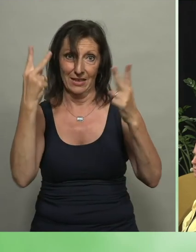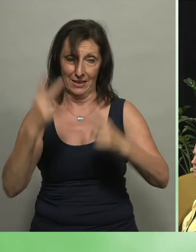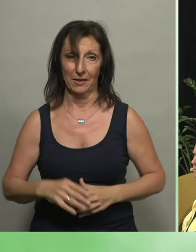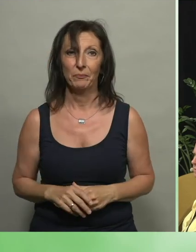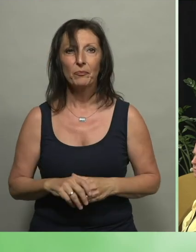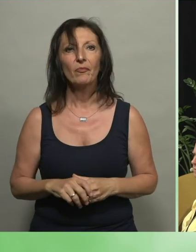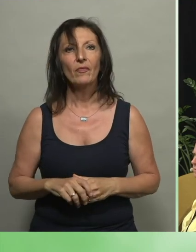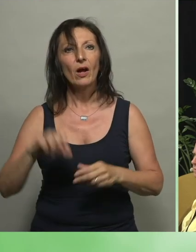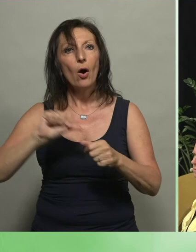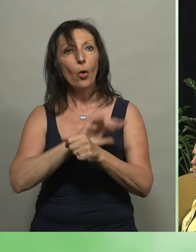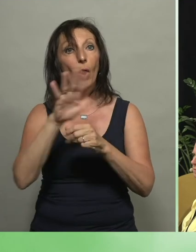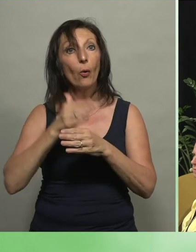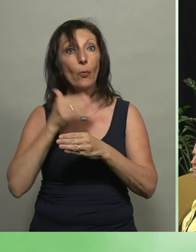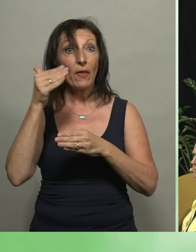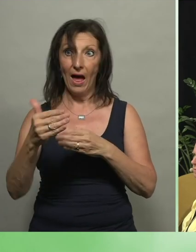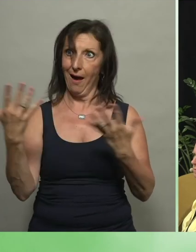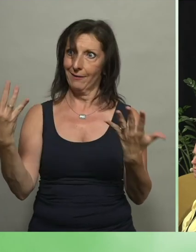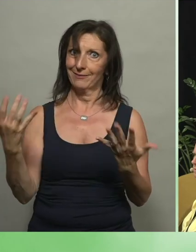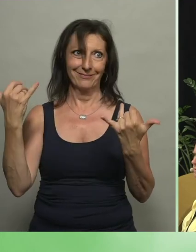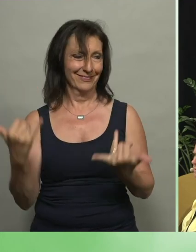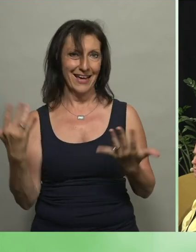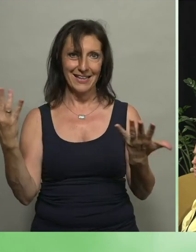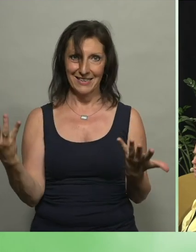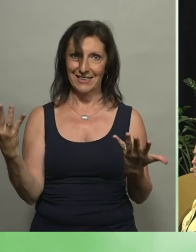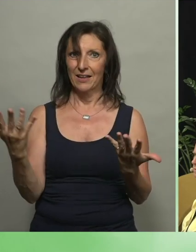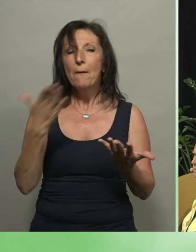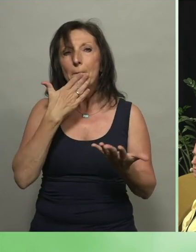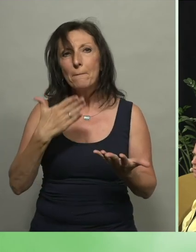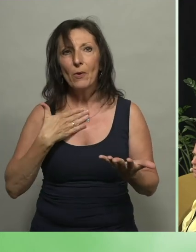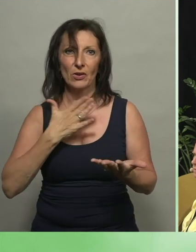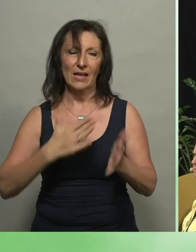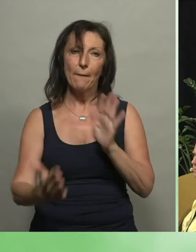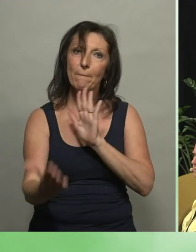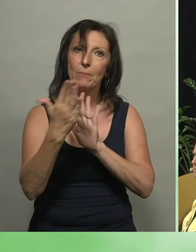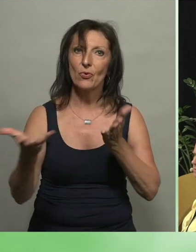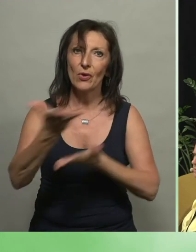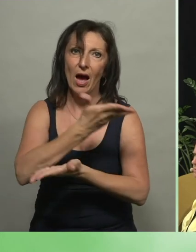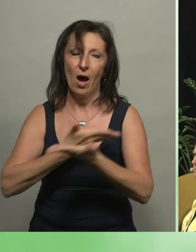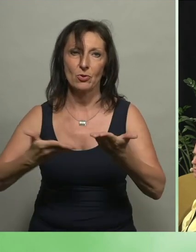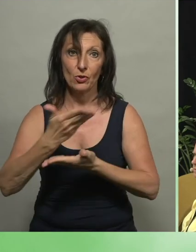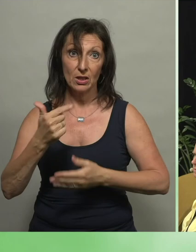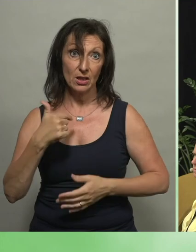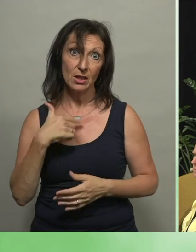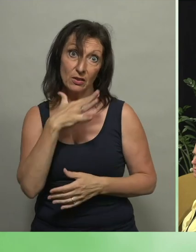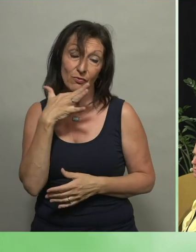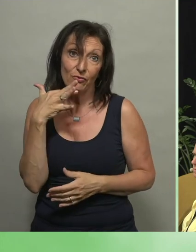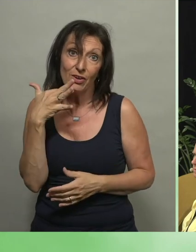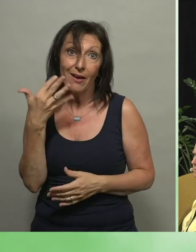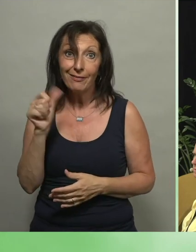Austausch mit Ihnen uns ein sehr großes Anliegen. Und ich lerne auch sehr viel aus